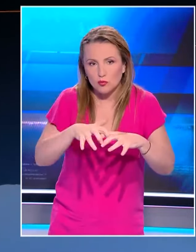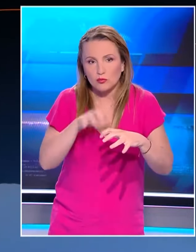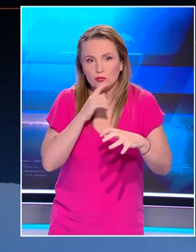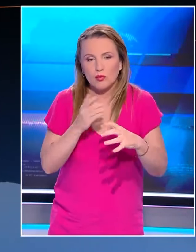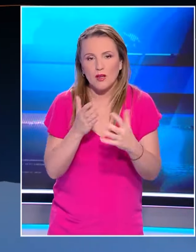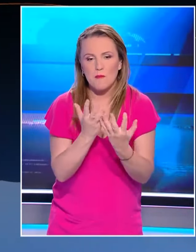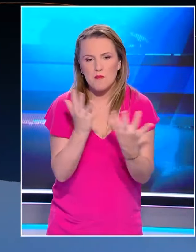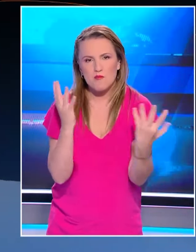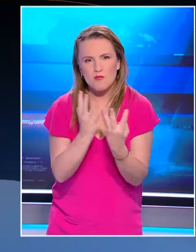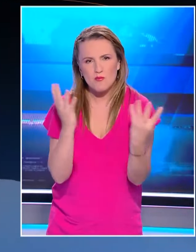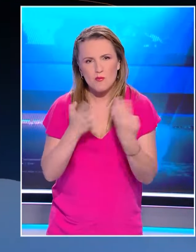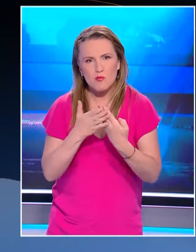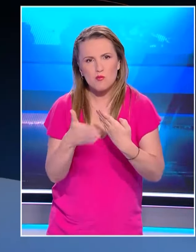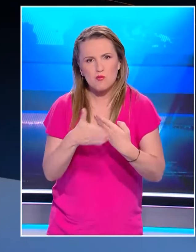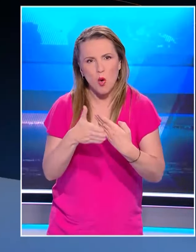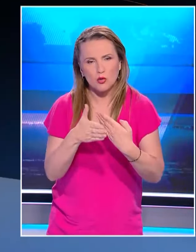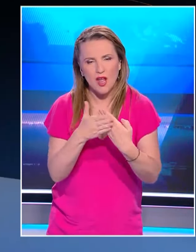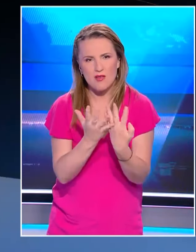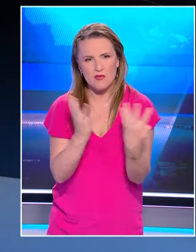κλωτσάνε συγκεκριμένη